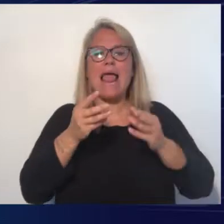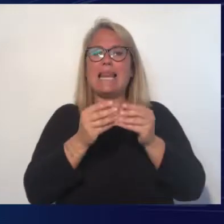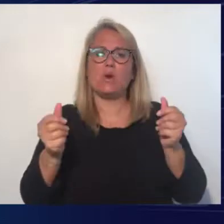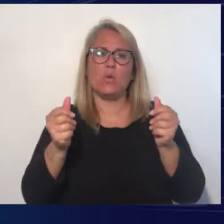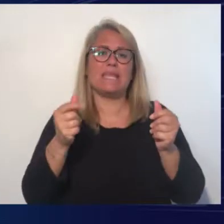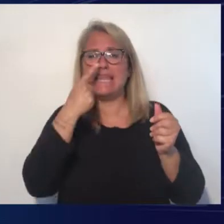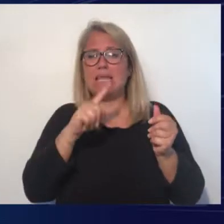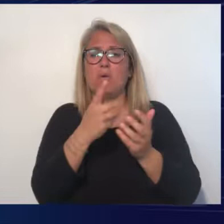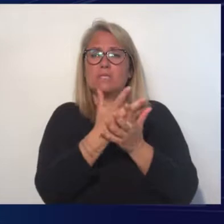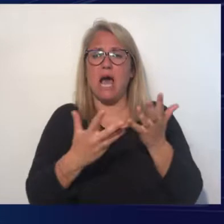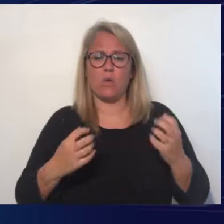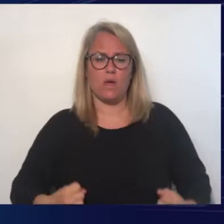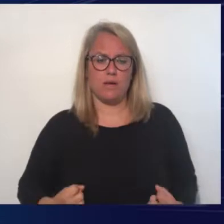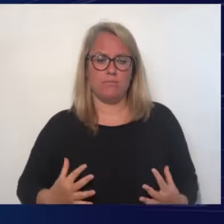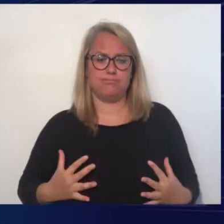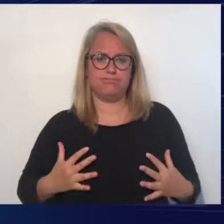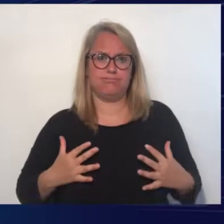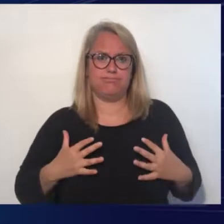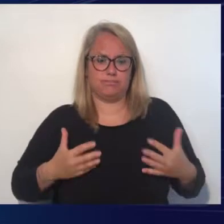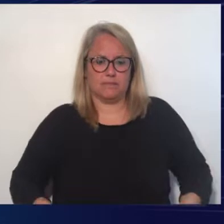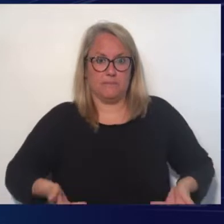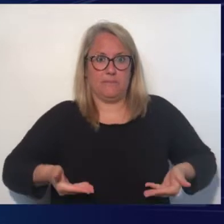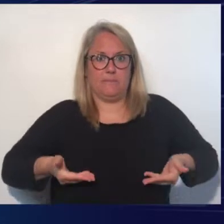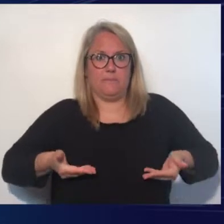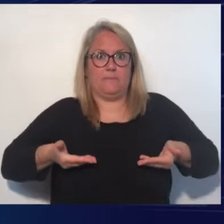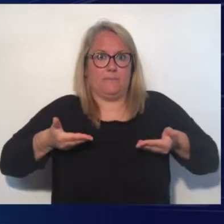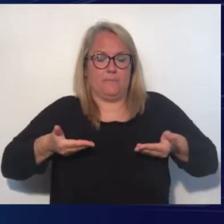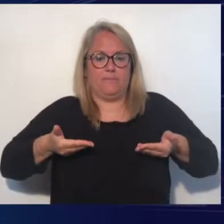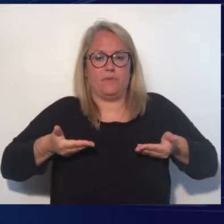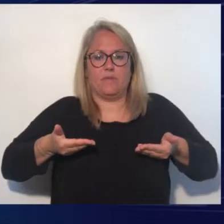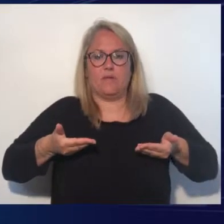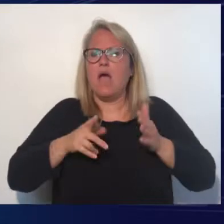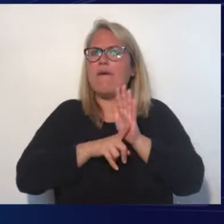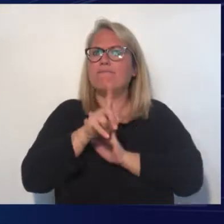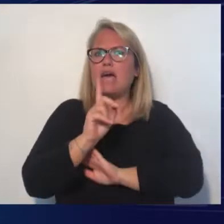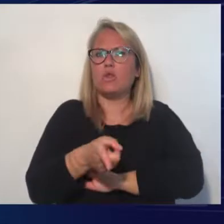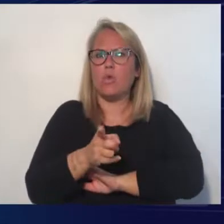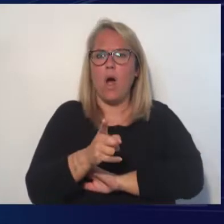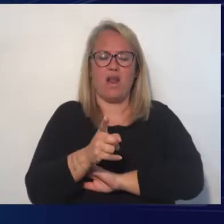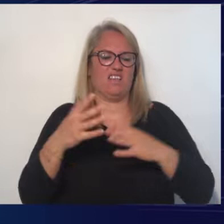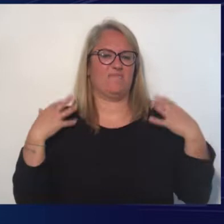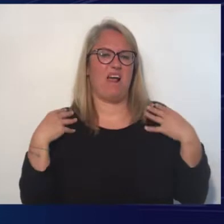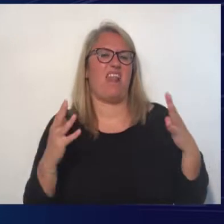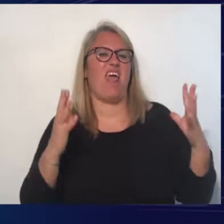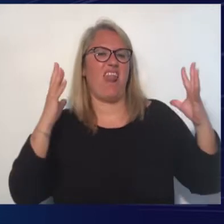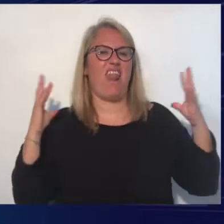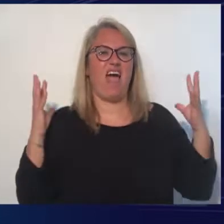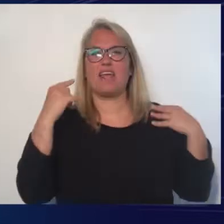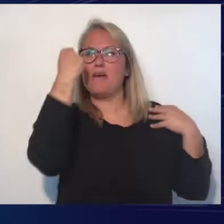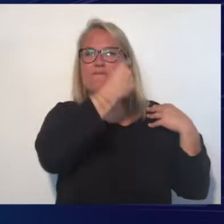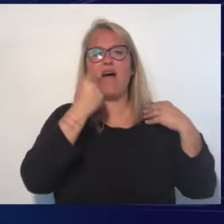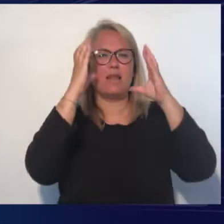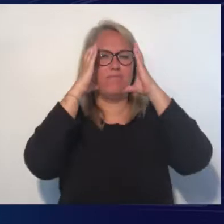particolare del sangue, nella parte superiore del corpo. Questo crea un effetto come Superman, con le spalle larghe, la